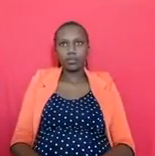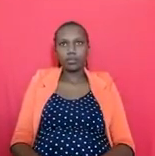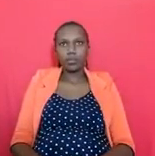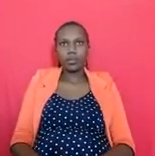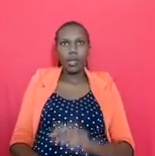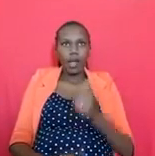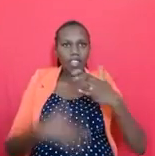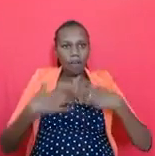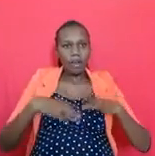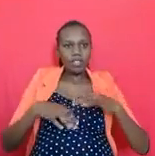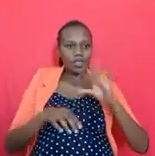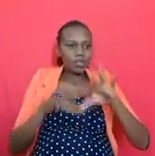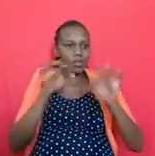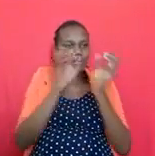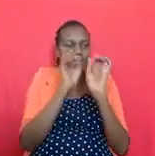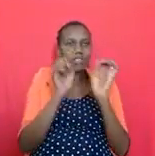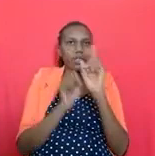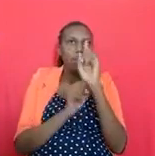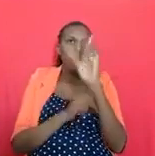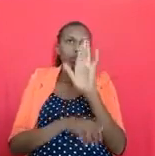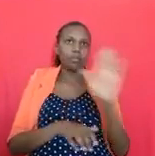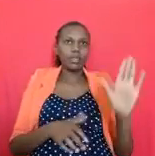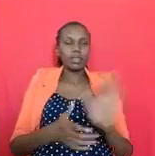Utire mudo gyura nominatiruo.